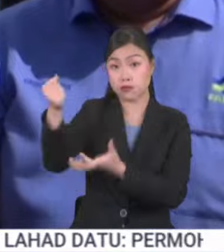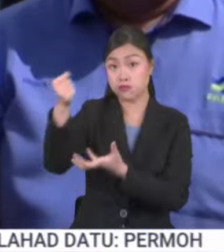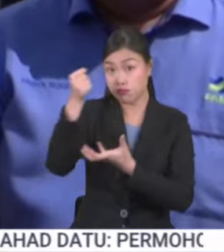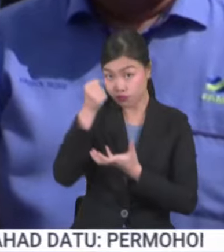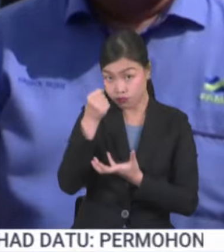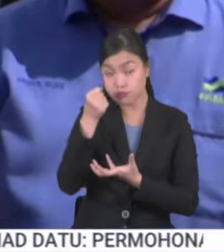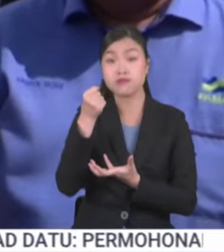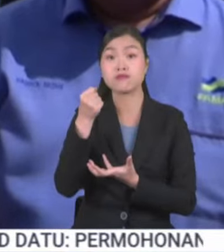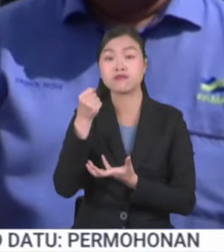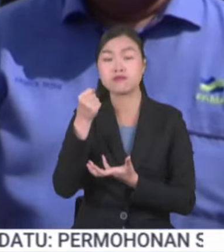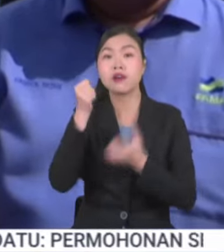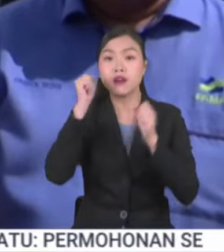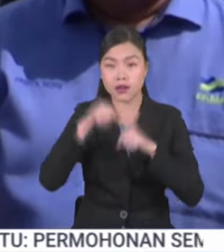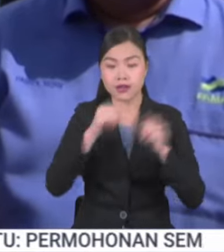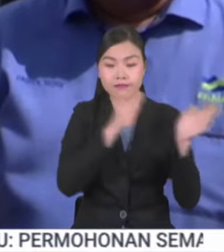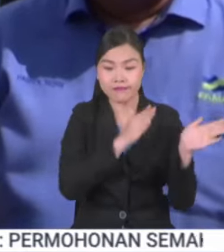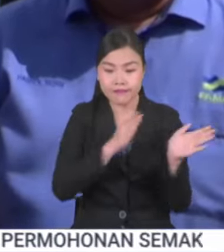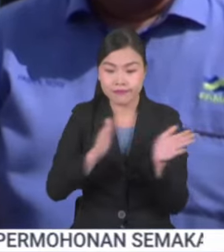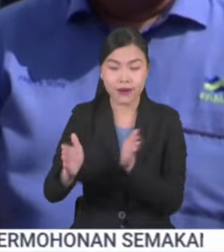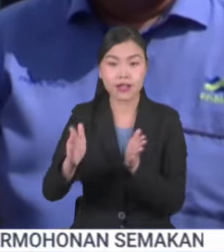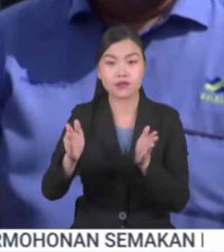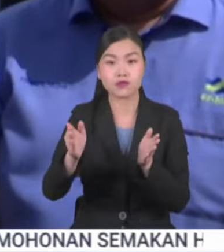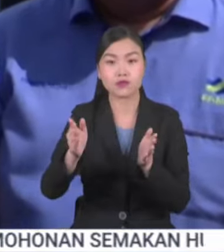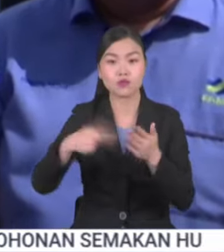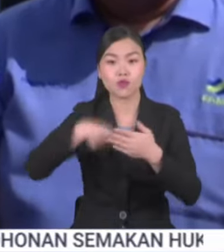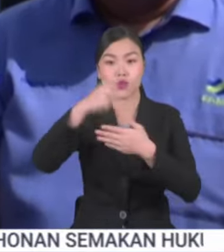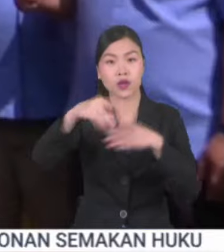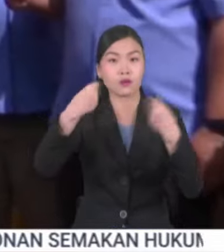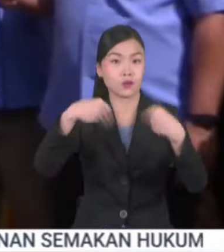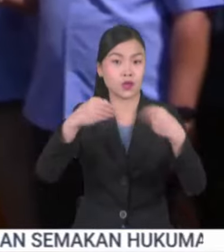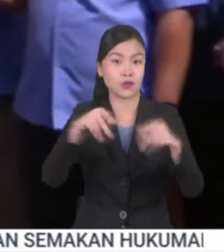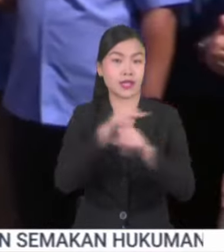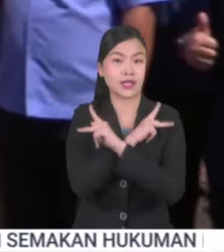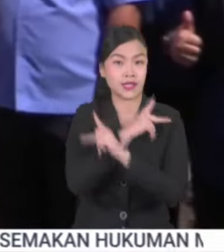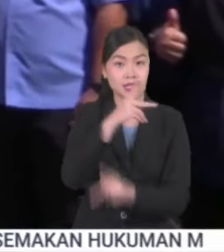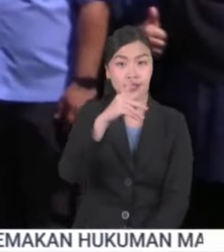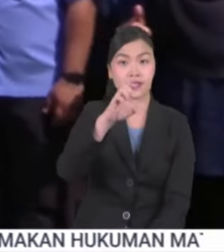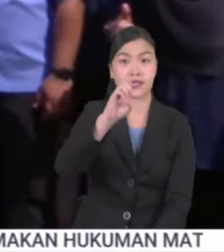peruntukan tersebut kita dapat mengadakan Jualan Kasih Kedah pada tahun ini.